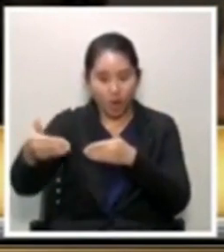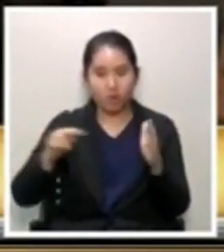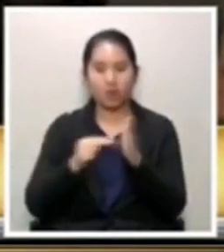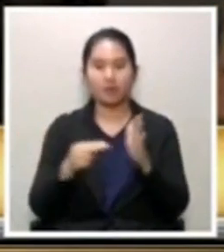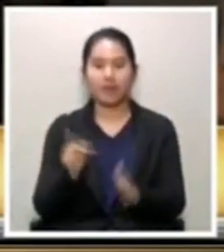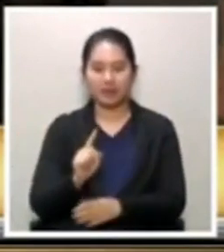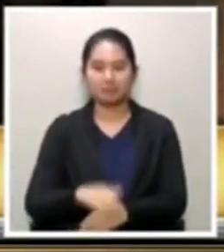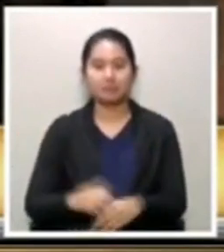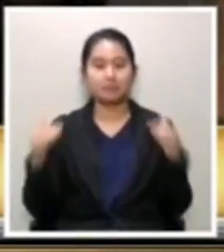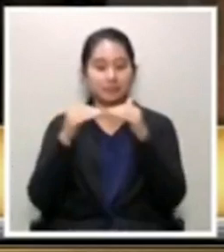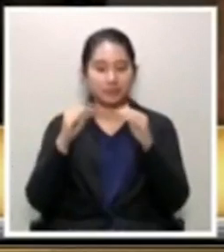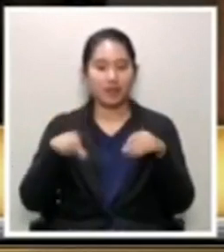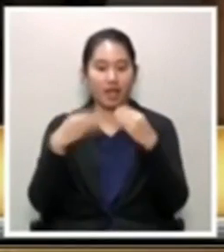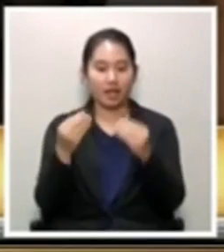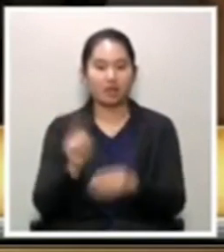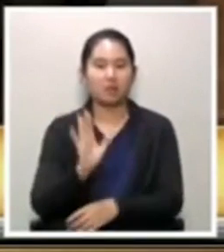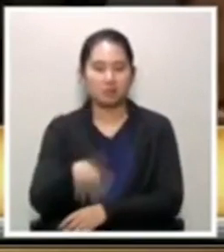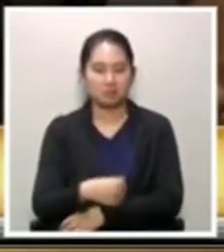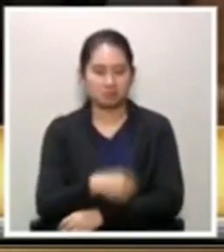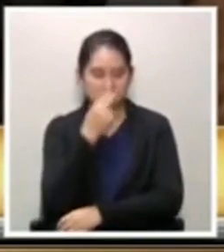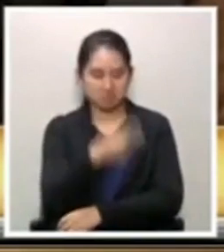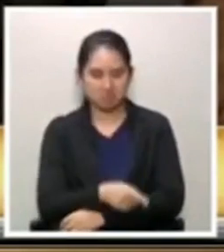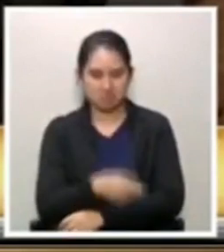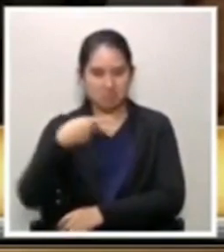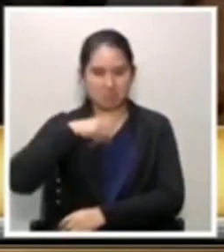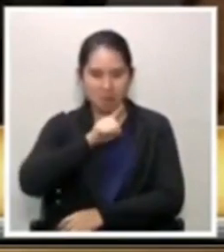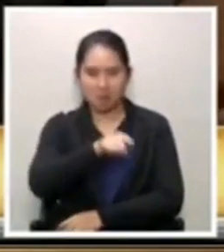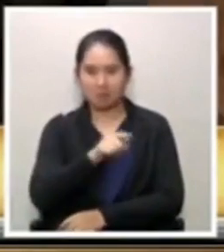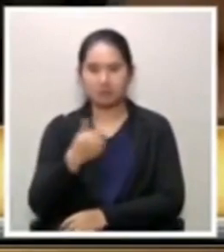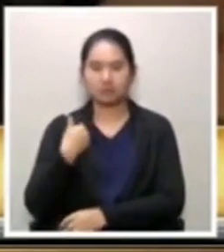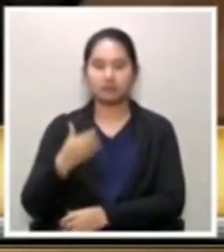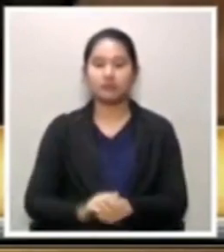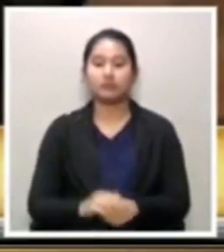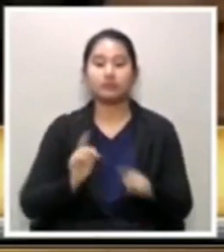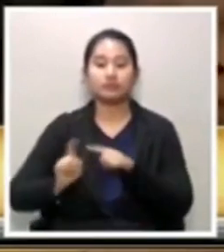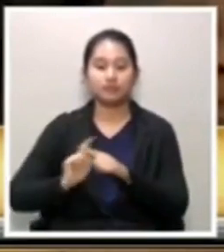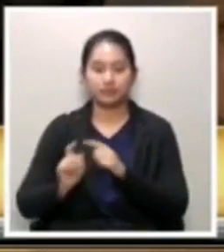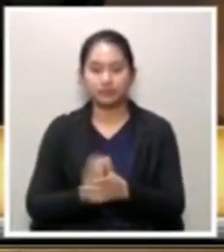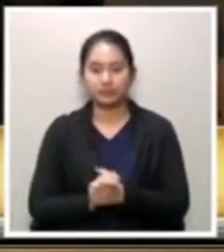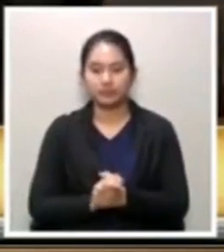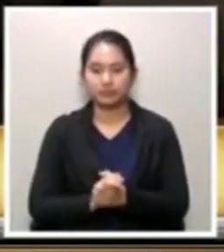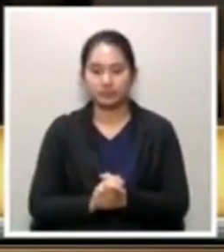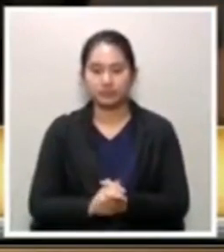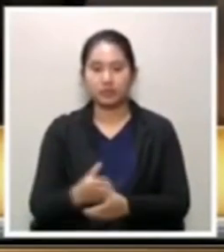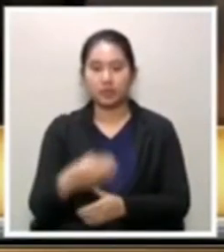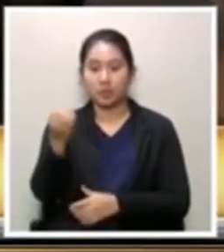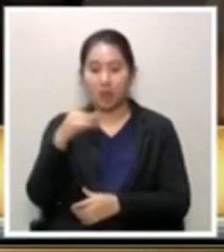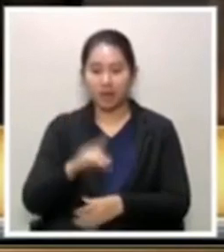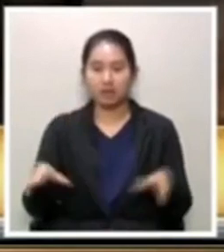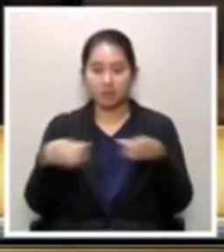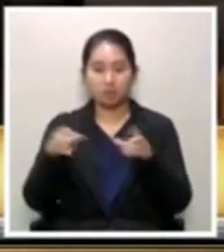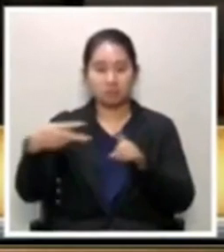รคอื่นๆเค้ามองว่ารัฐธรรมนูญนี้ก่อให้เกิดความได้เปรียบเสียเปรียบซึ่งกันและกันนะครับหลายท่านบอกครับว่าพรรคผมได้ประโยชน์จากรัฐธรรมนูญ